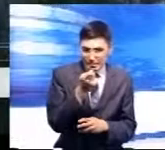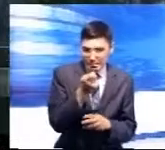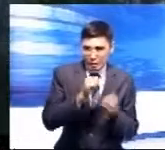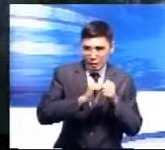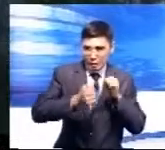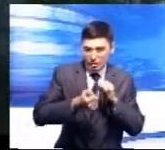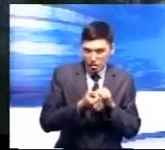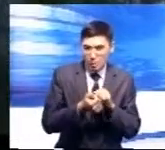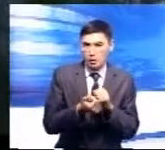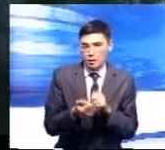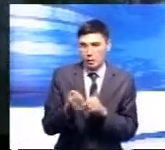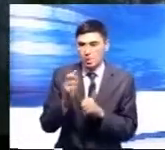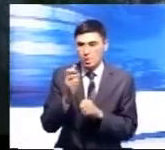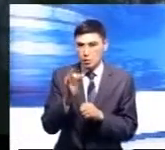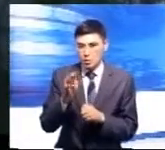щебеночно-мастичный асфальтобетон.